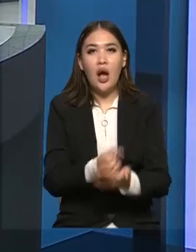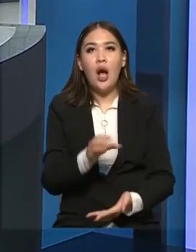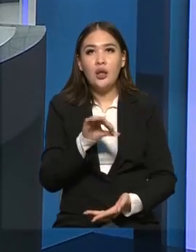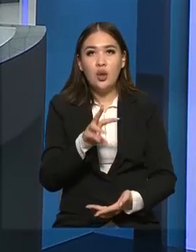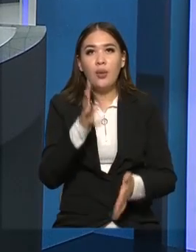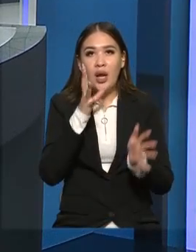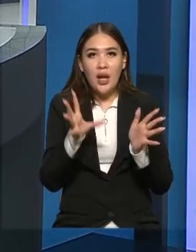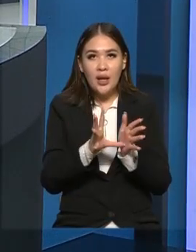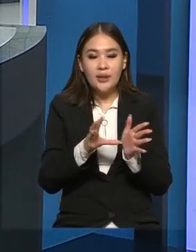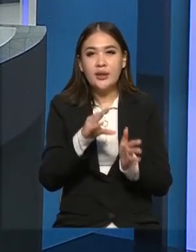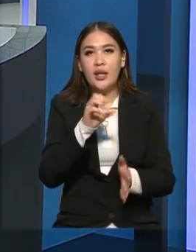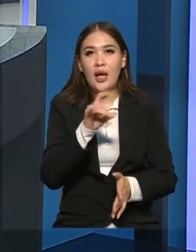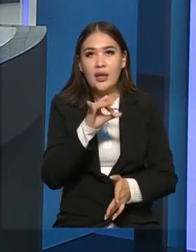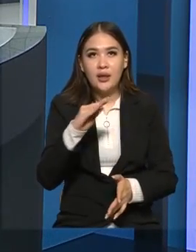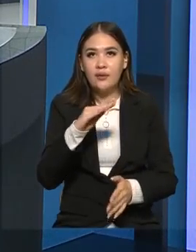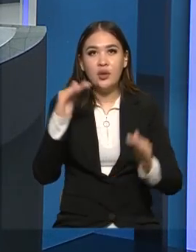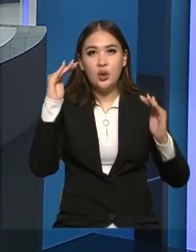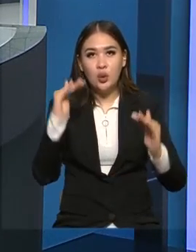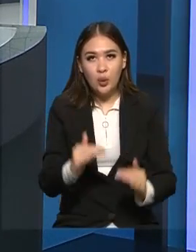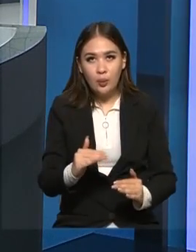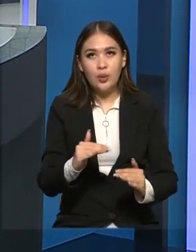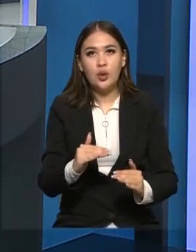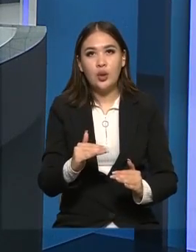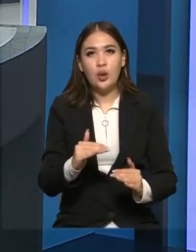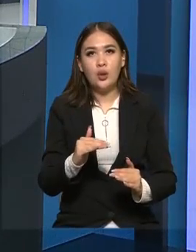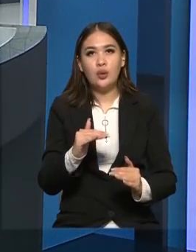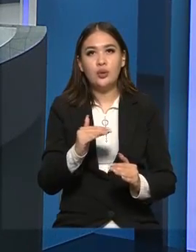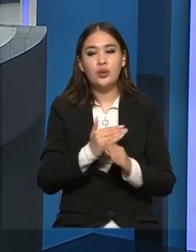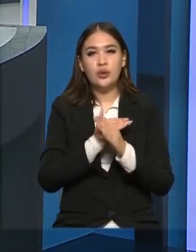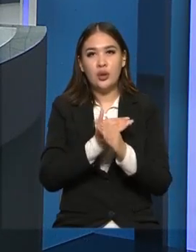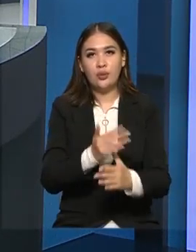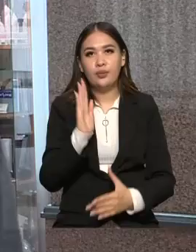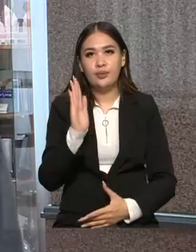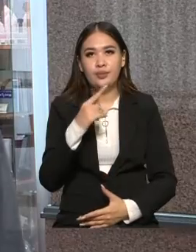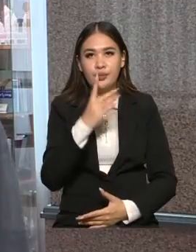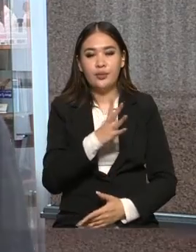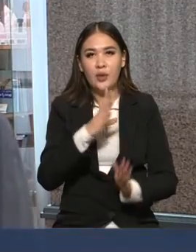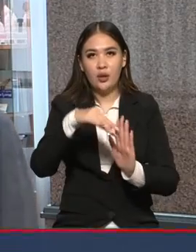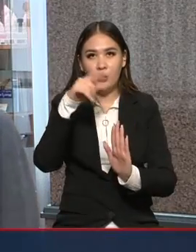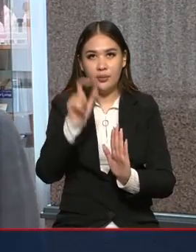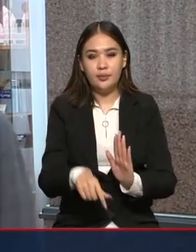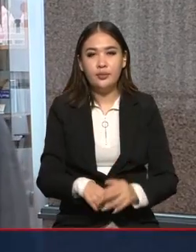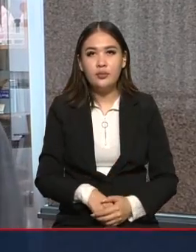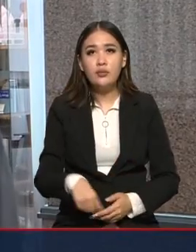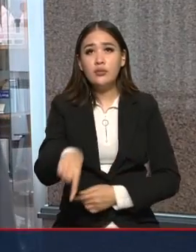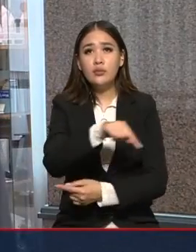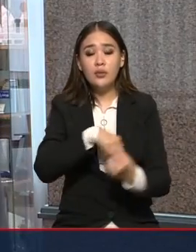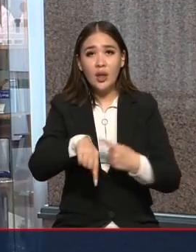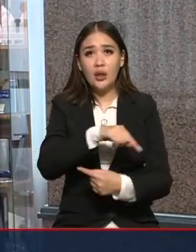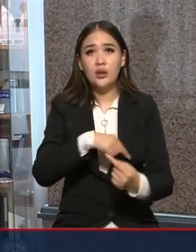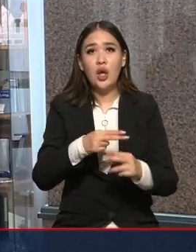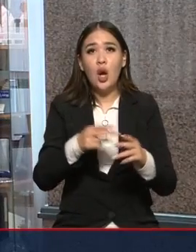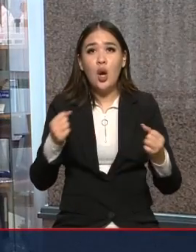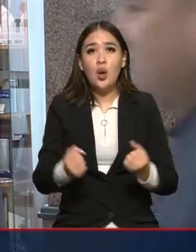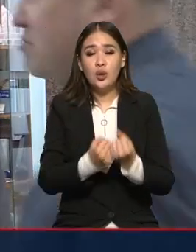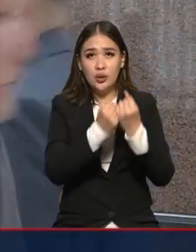электр станциясы тарифтердің төмендеуіне септеседі деп есептейді олар. Отандық бизнес, отандық өндірушілерімізді қолдап